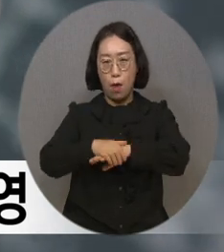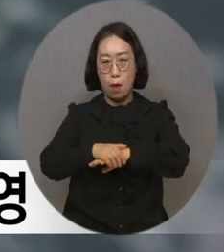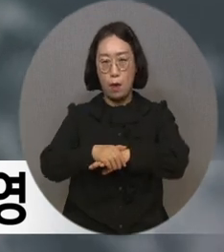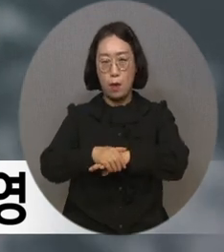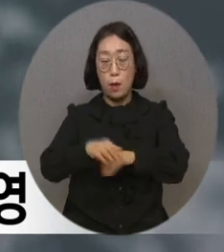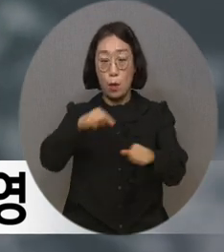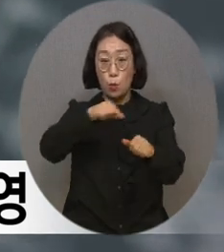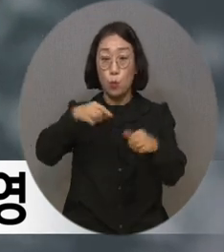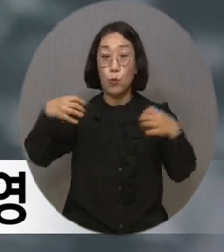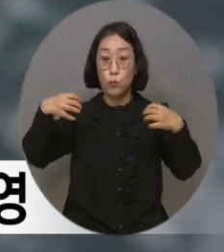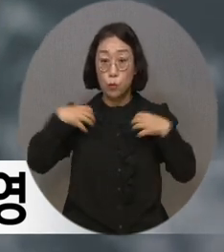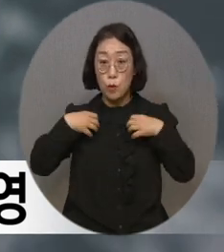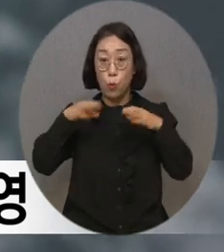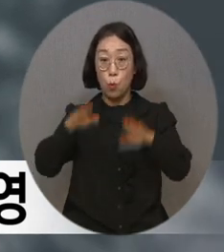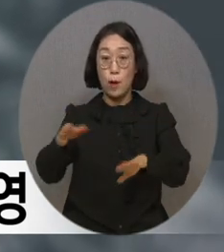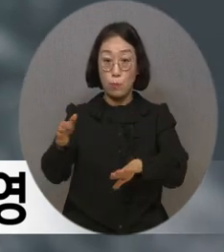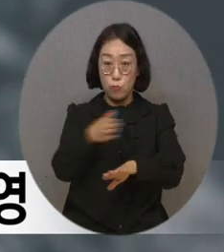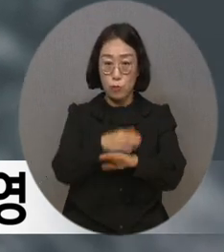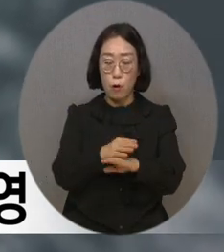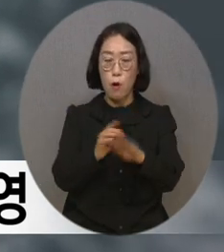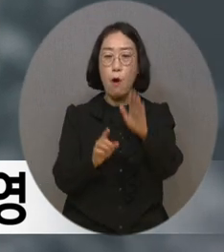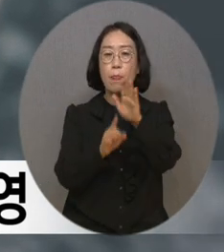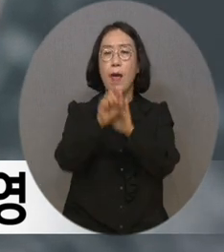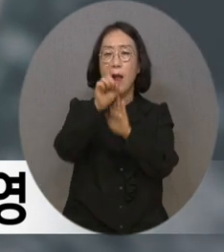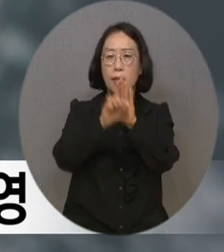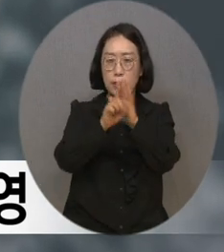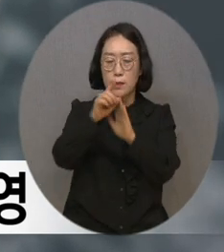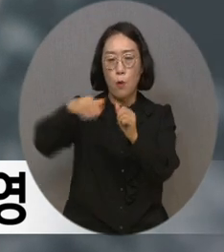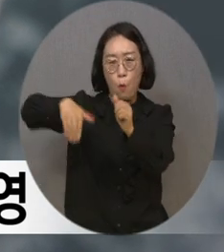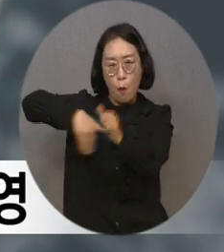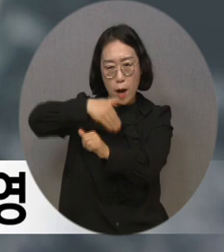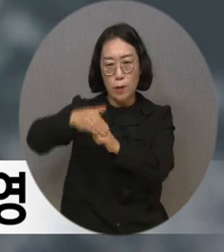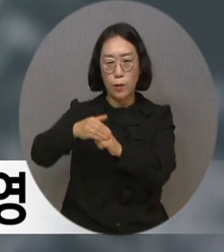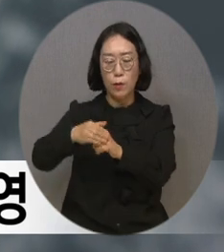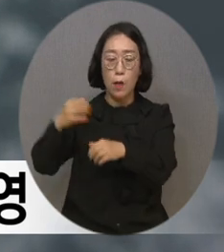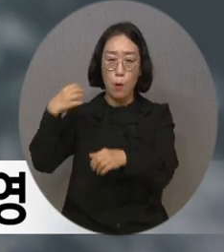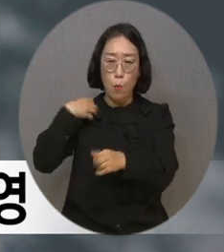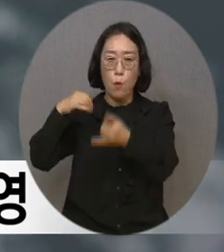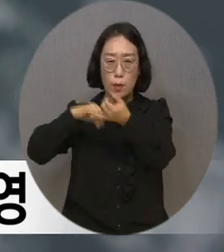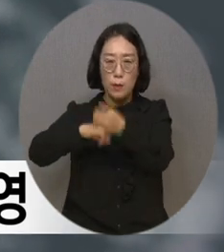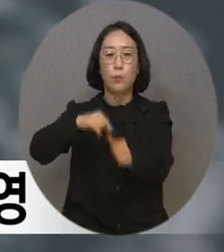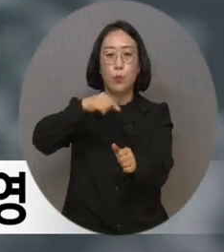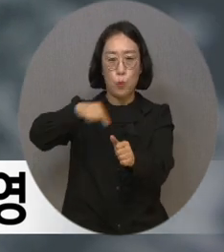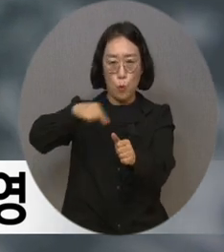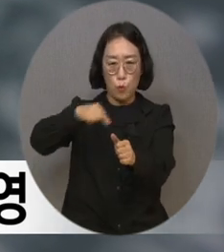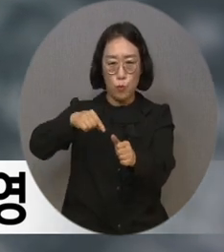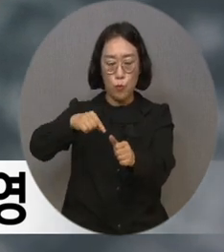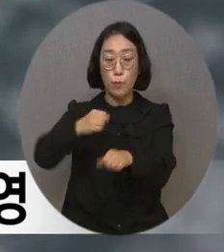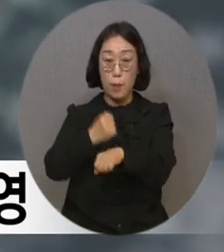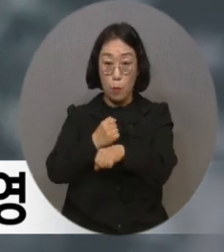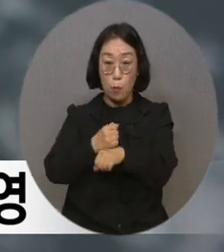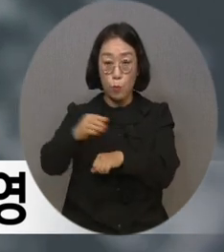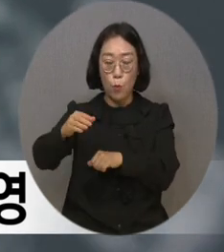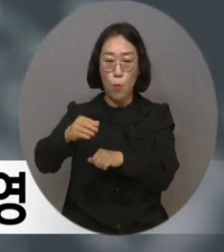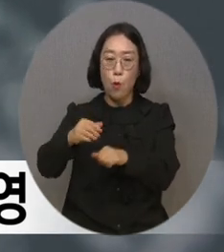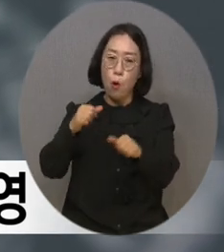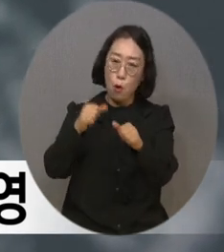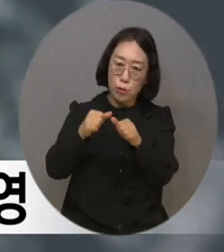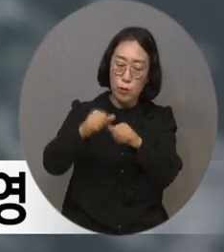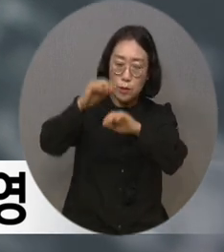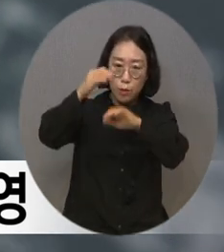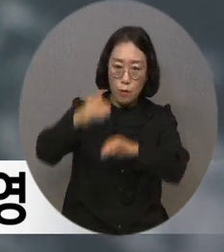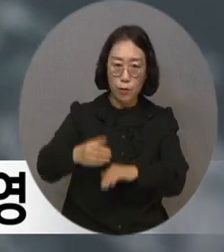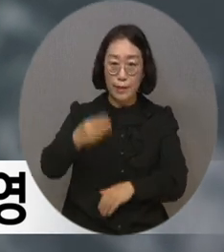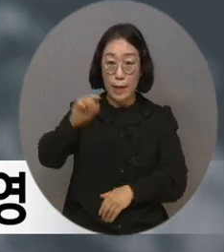전남도교육청은 올해 새학기부터 기후변화 환경교육을 의무로 실시하고 환경교육 컨설팅 지원과